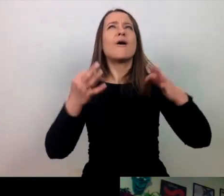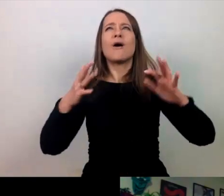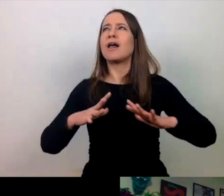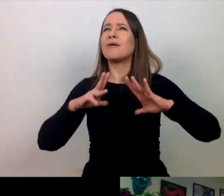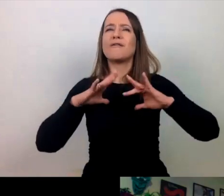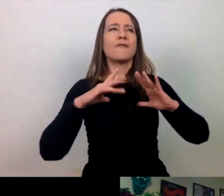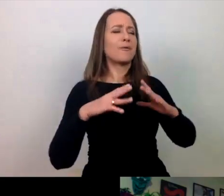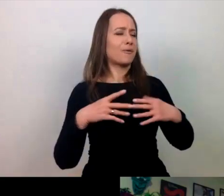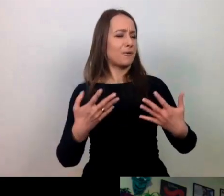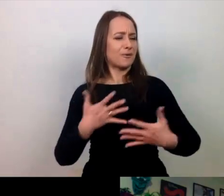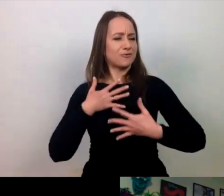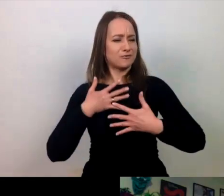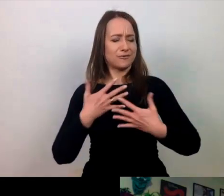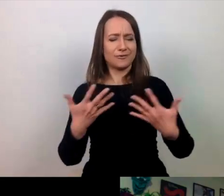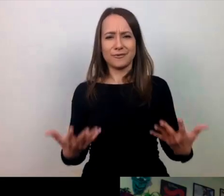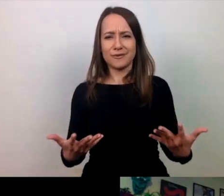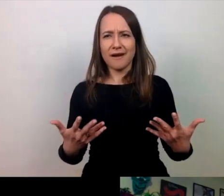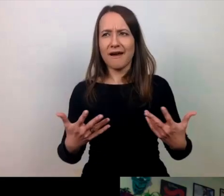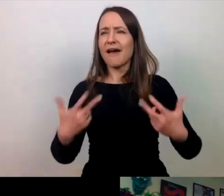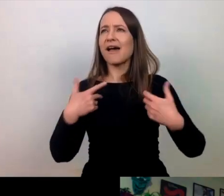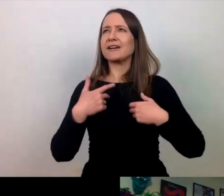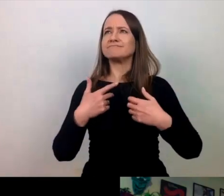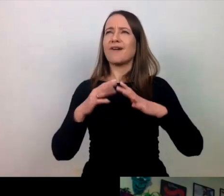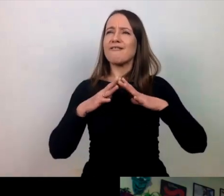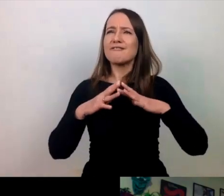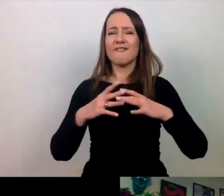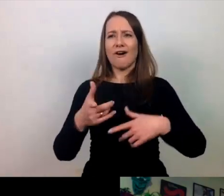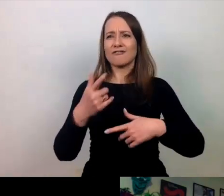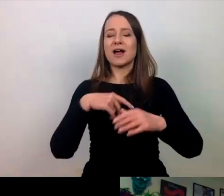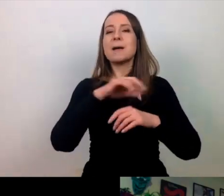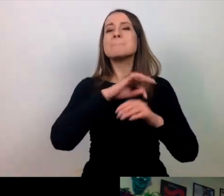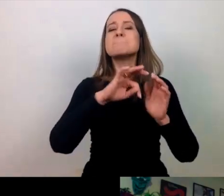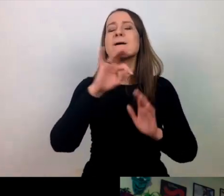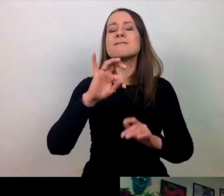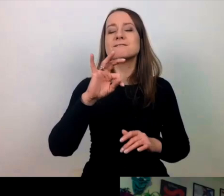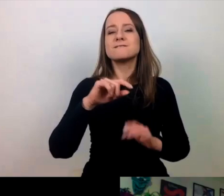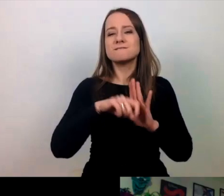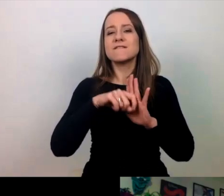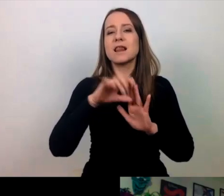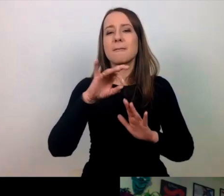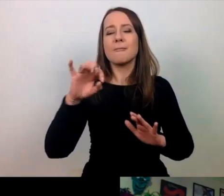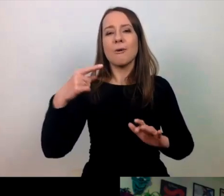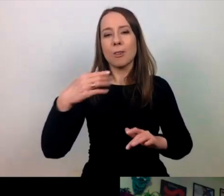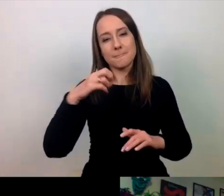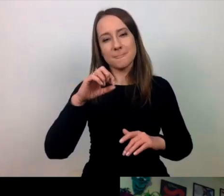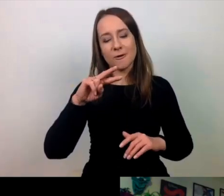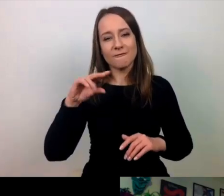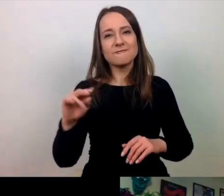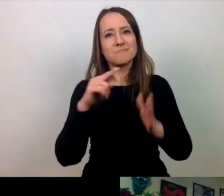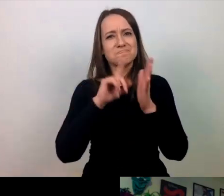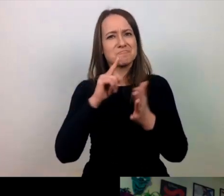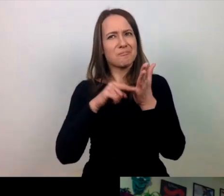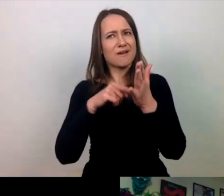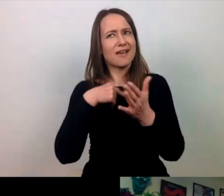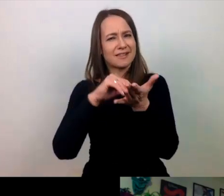tak w ogóle wszystko znakomicie. Ten feel good movie zdecydowanie, w ogóle bardzo mi się to podoba i też sobie zapisuję, że coś takiego